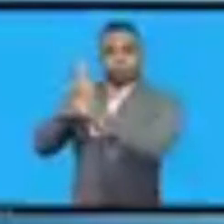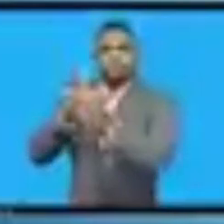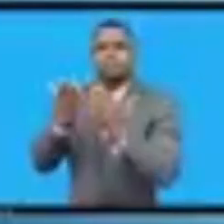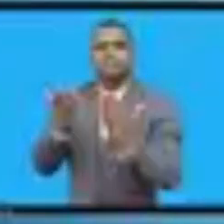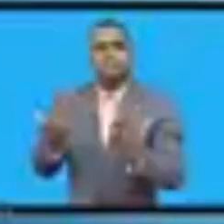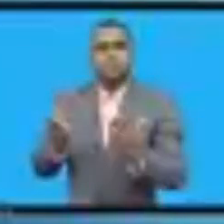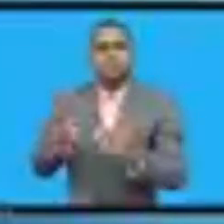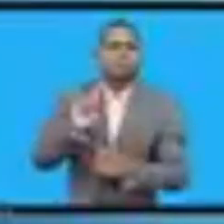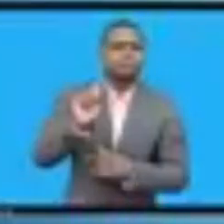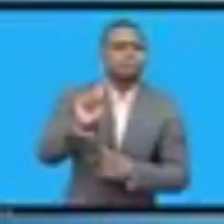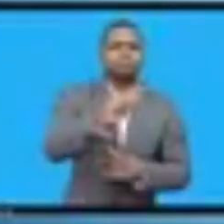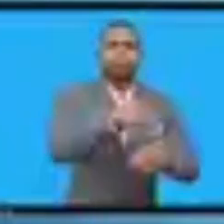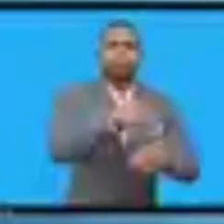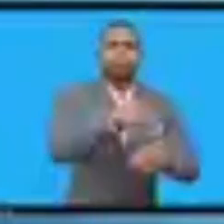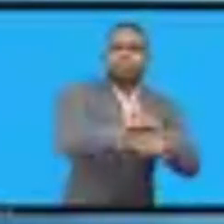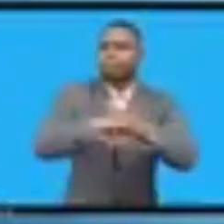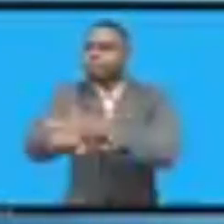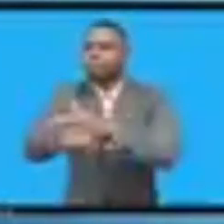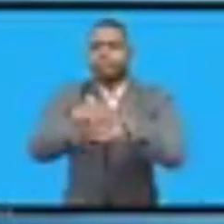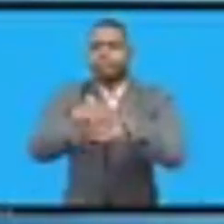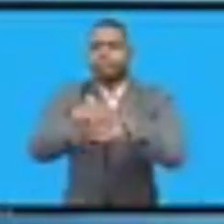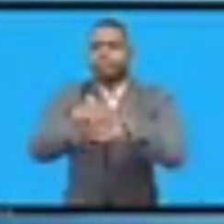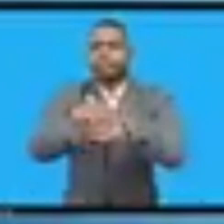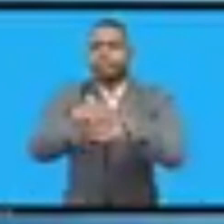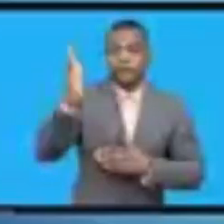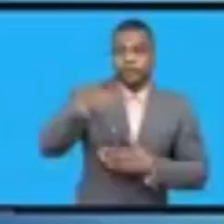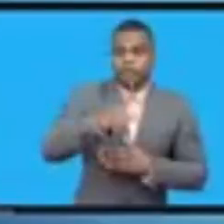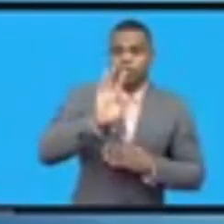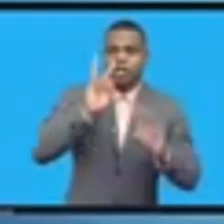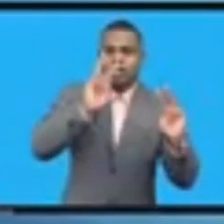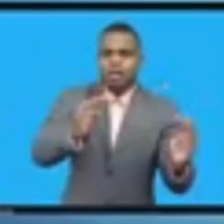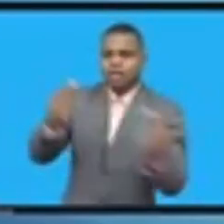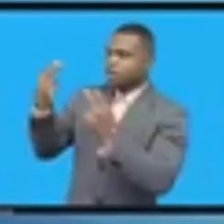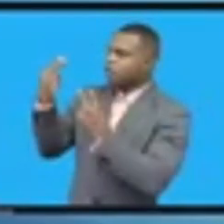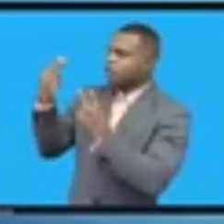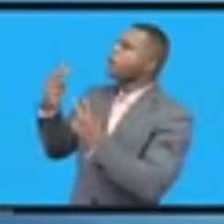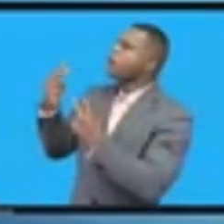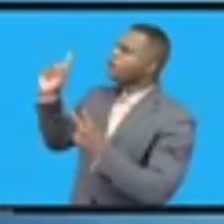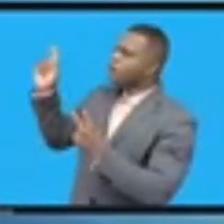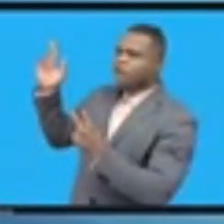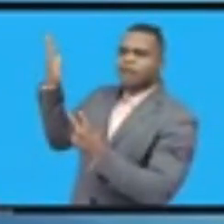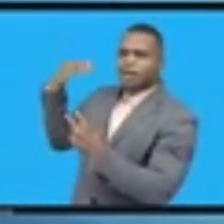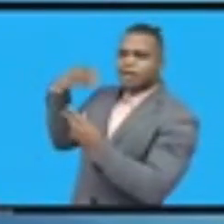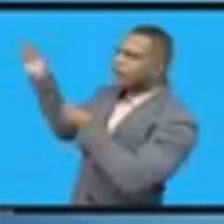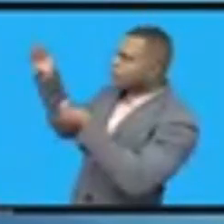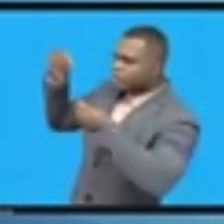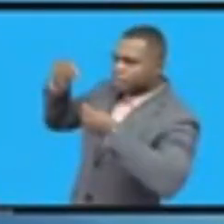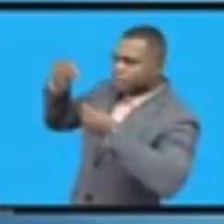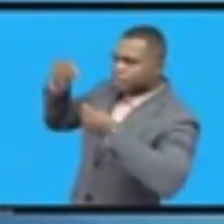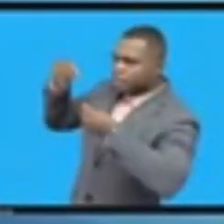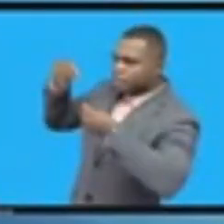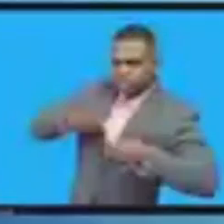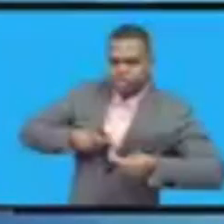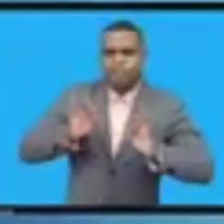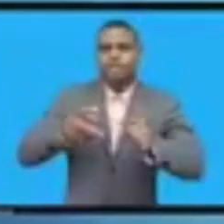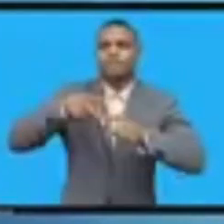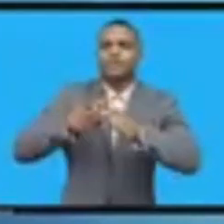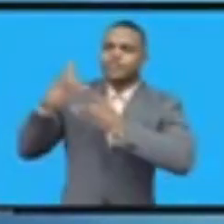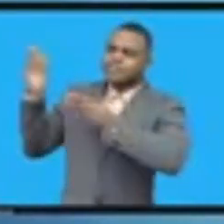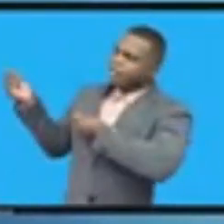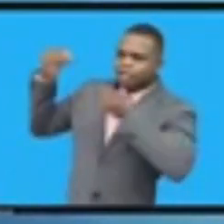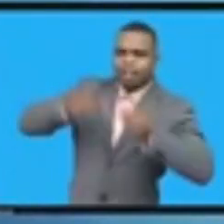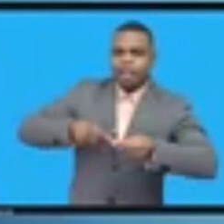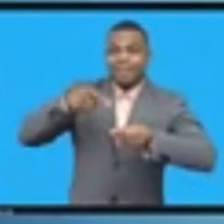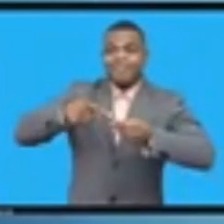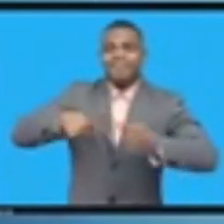工具是我们唾手可得的，那么我们无疑将会是这个为